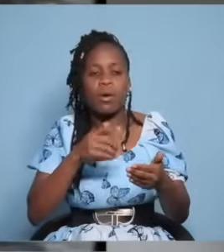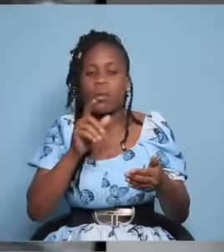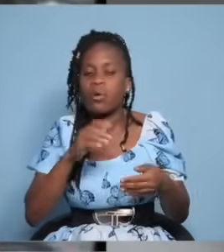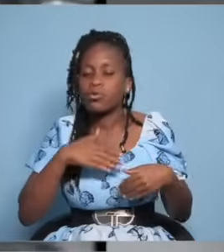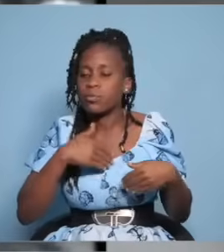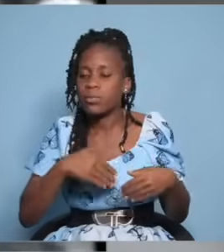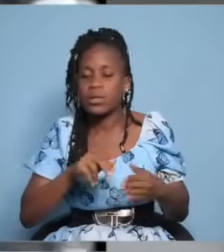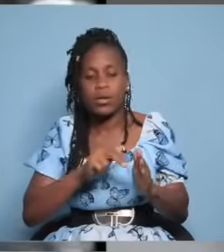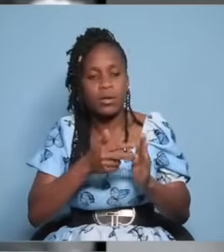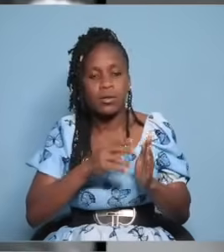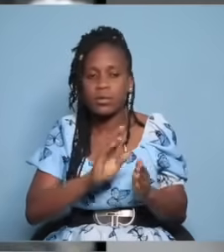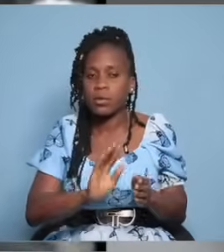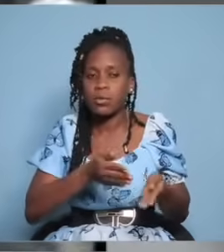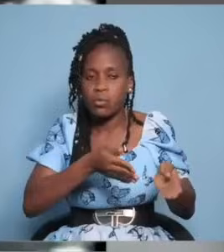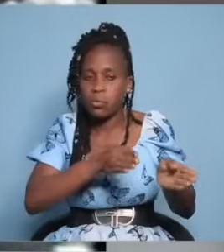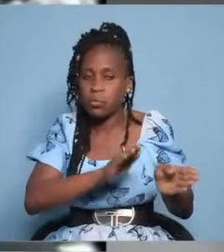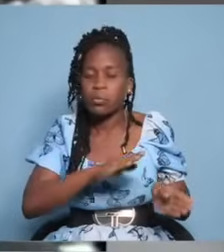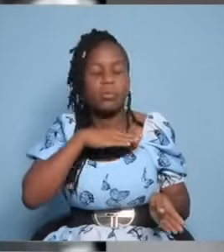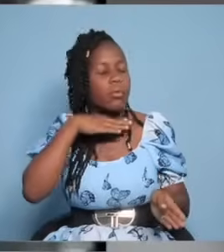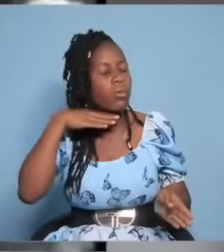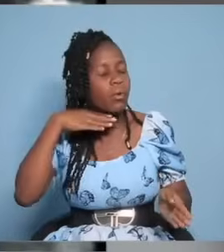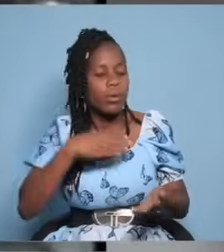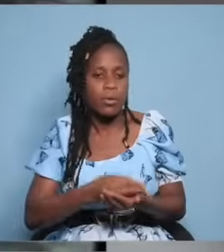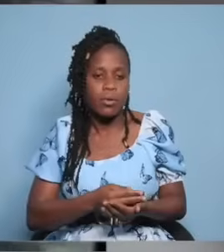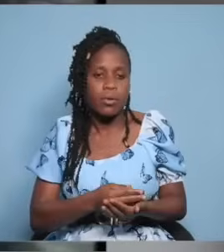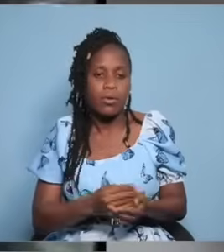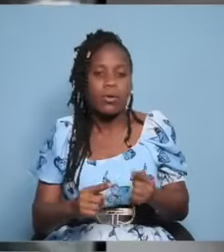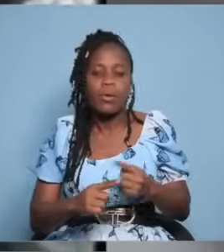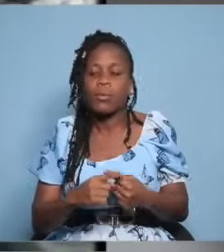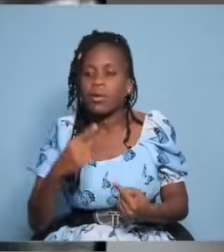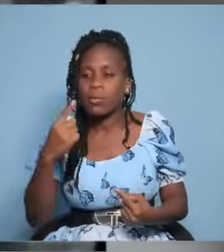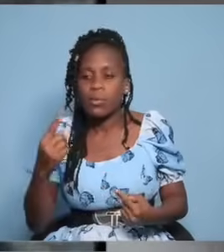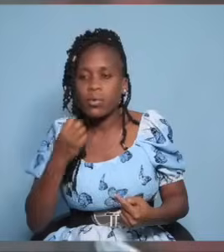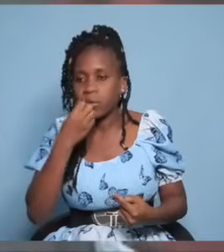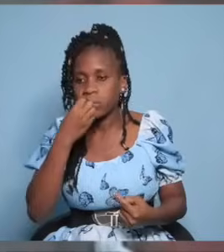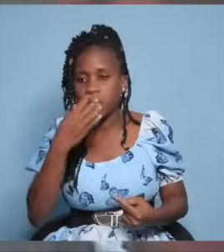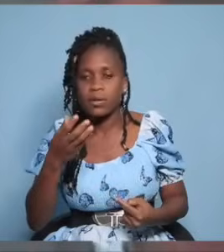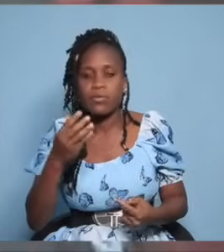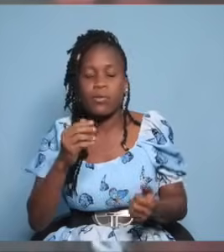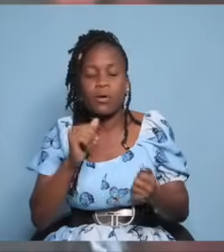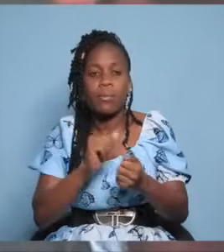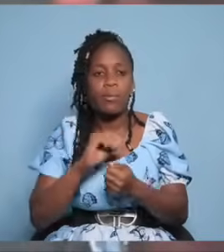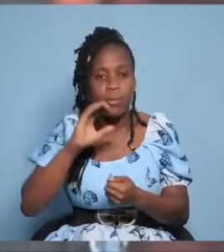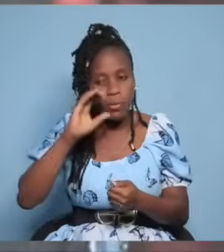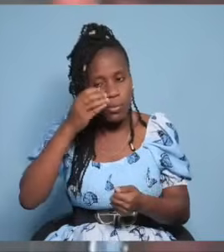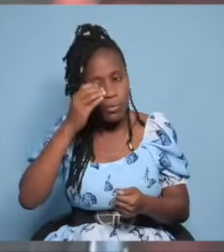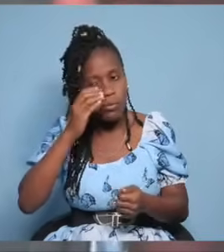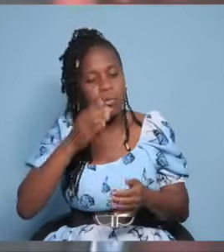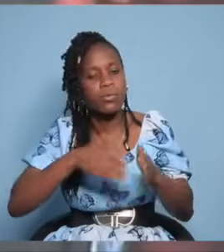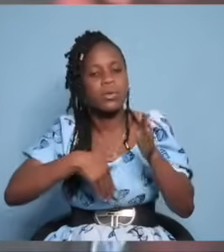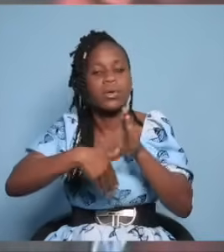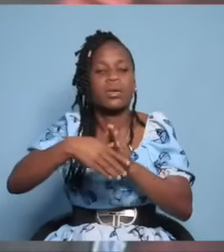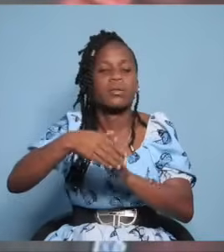moja taarifa za kijasusi zikaanza kufanywa kazi sasa. Watu wakajiuliza kama